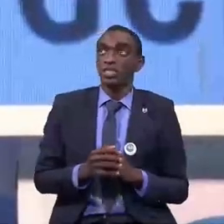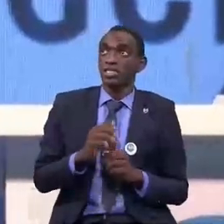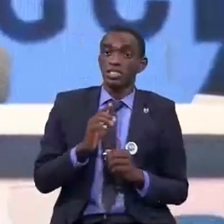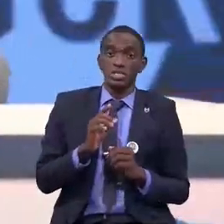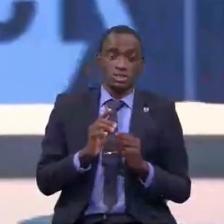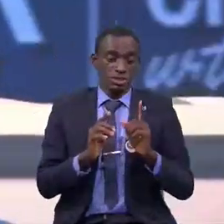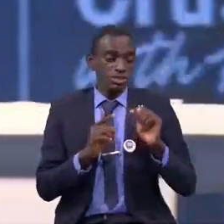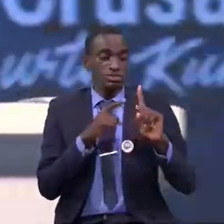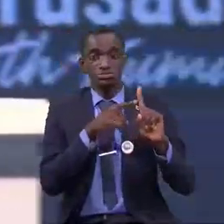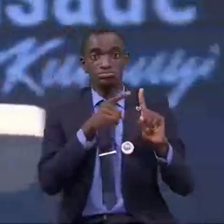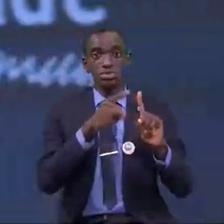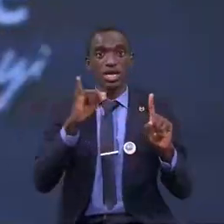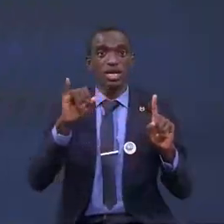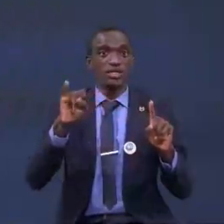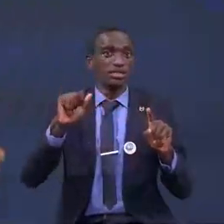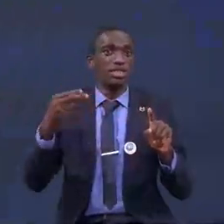Il dit, je vis.